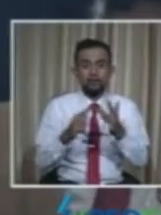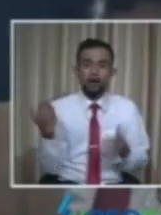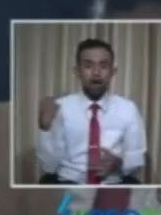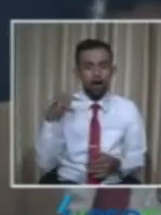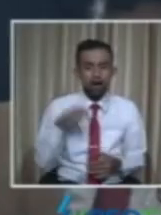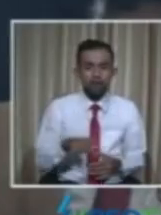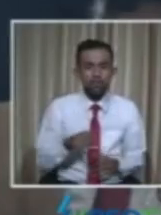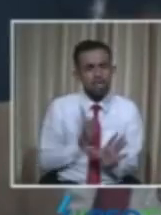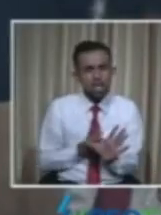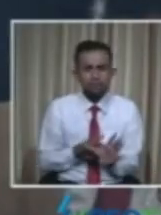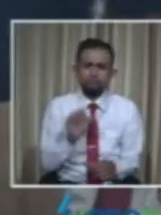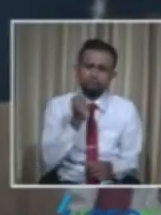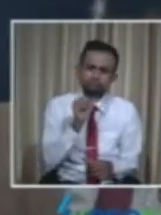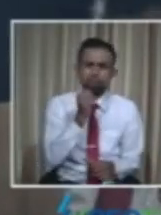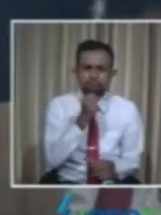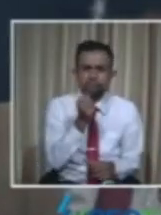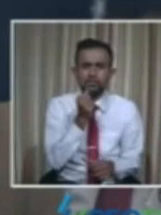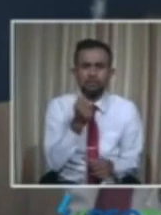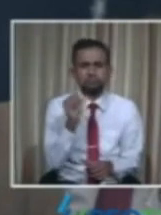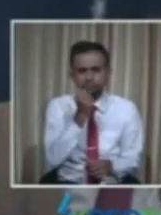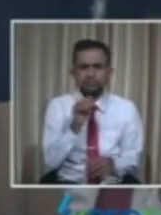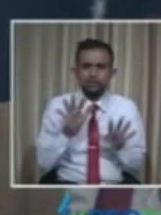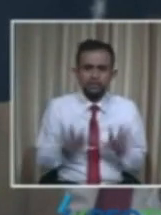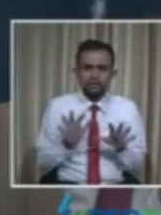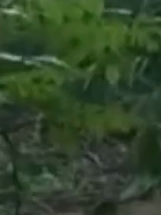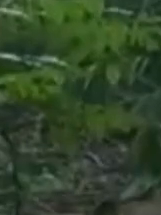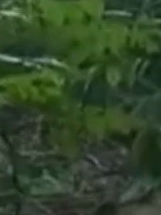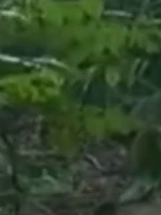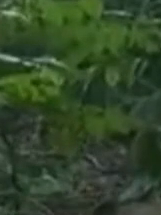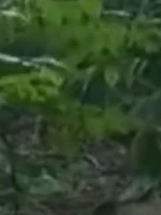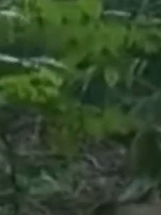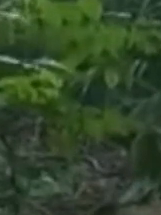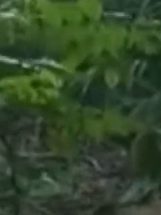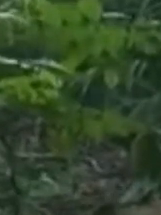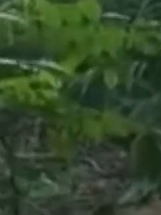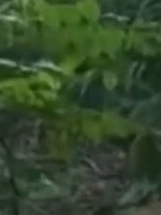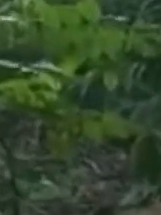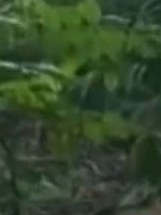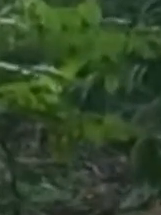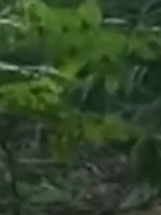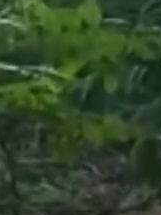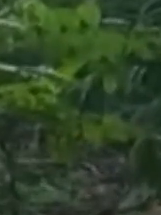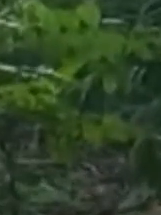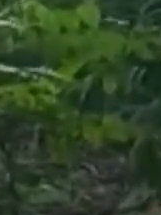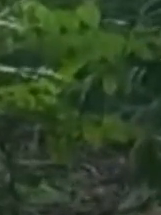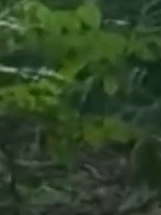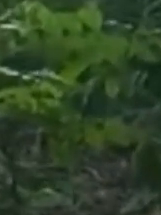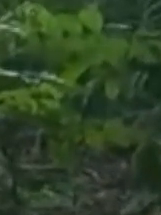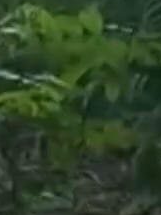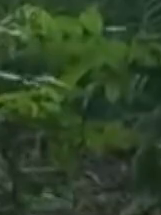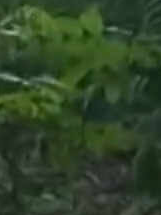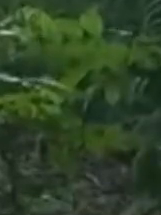වෙන්නේ හැමදාම බීලා ඉන්නේ මේ බීලා ඉඳලා තමයි මේ තීන්දුව ගන්නෙ එනිසා නැවත මෙවන් දේ සිදු කරන්නේ නැති